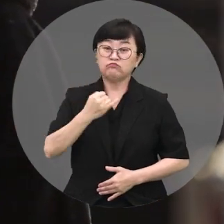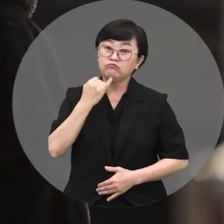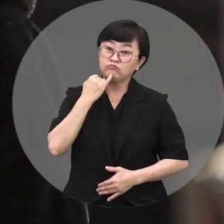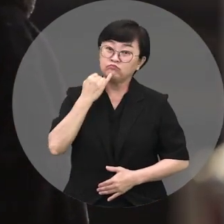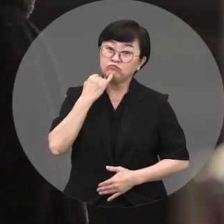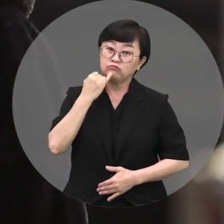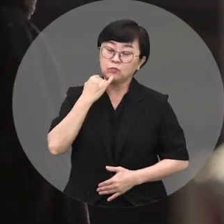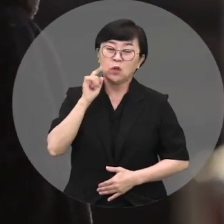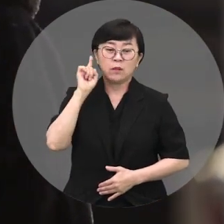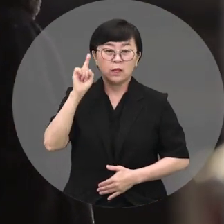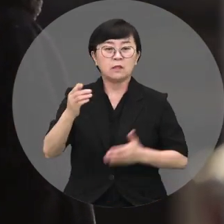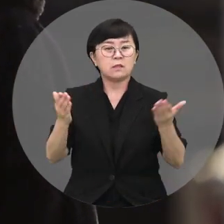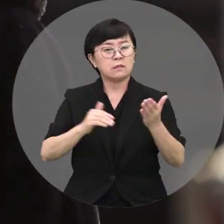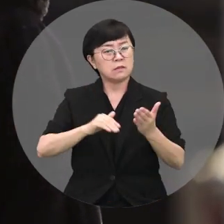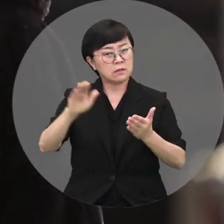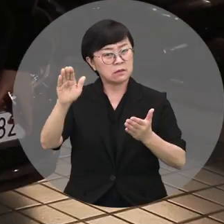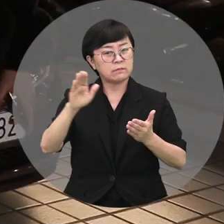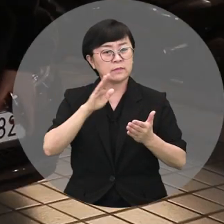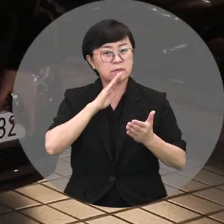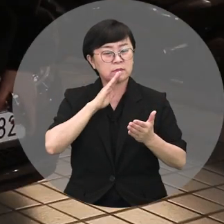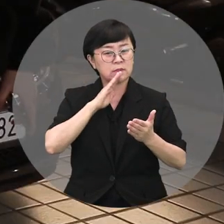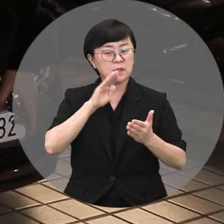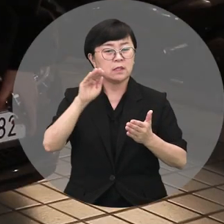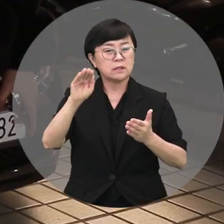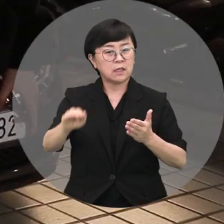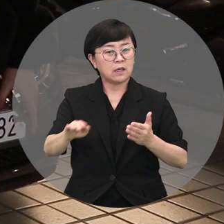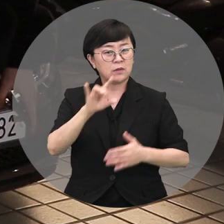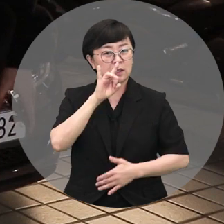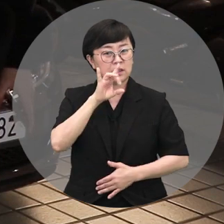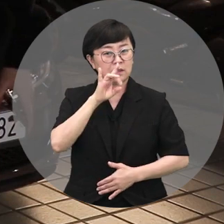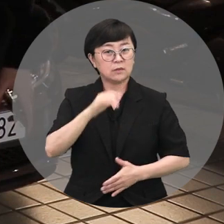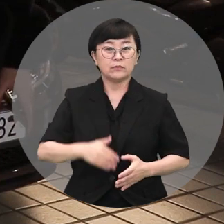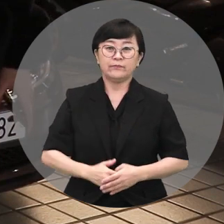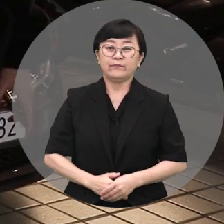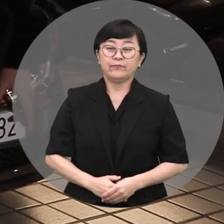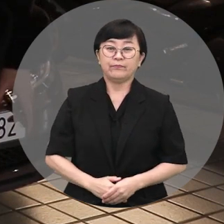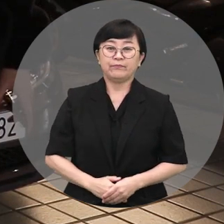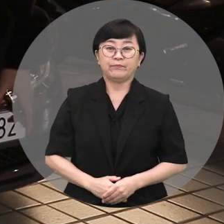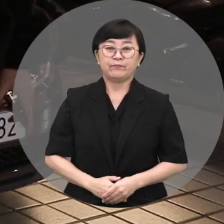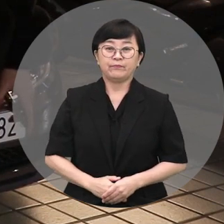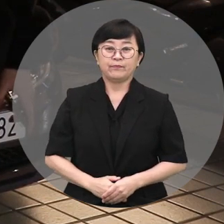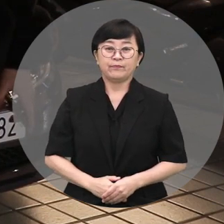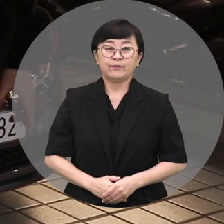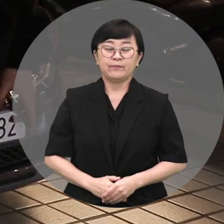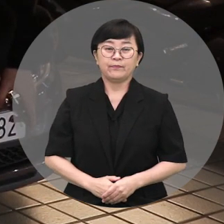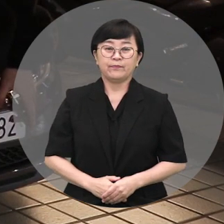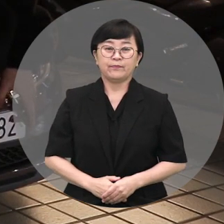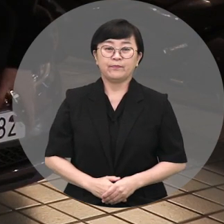내일 출근도 해야 하기에 차를 그냥 두고 갈 수 없었습니다.